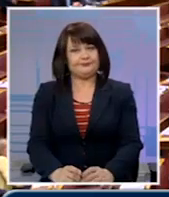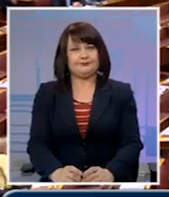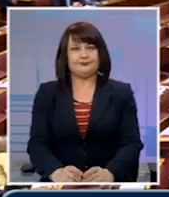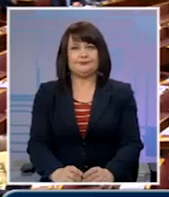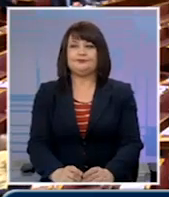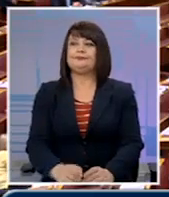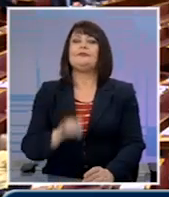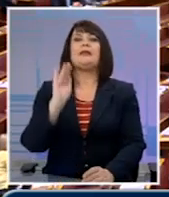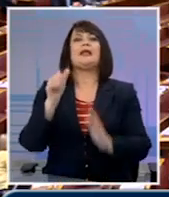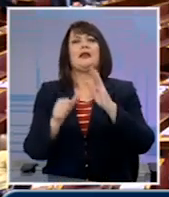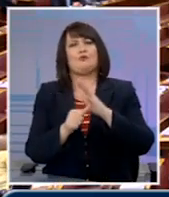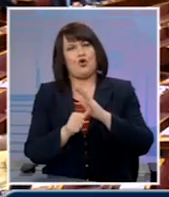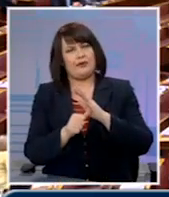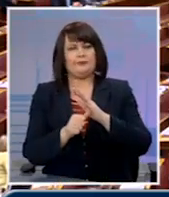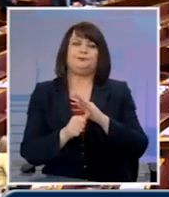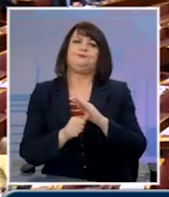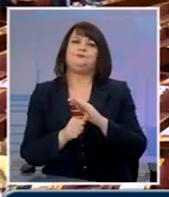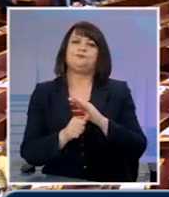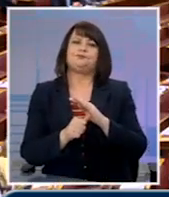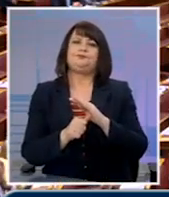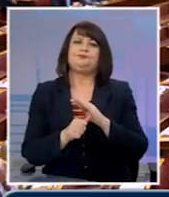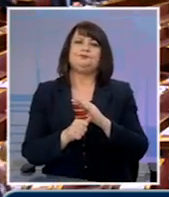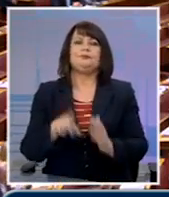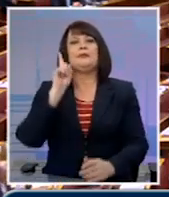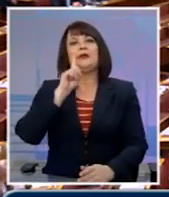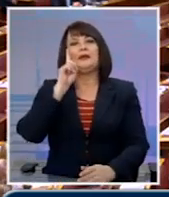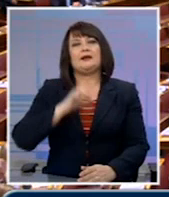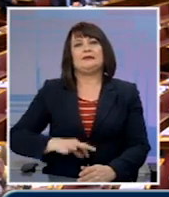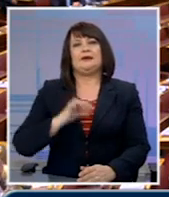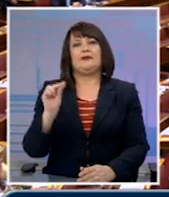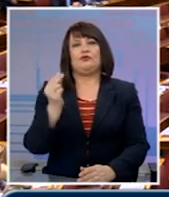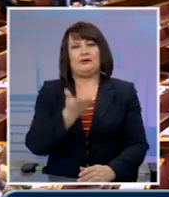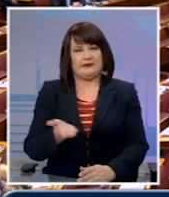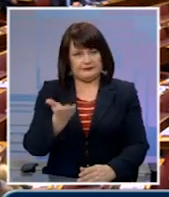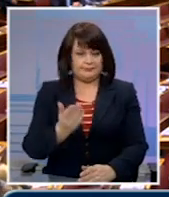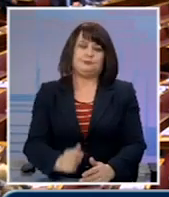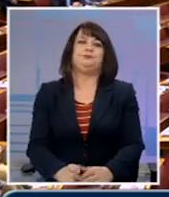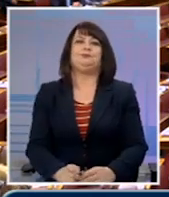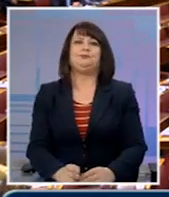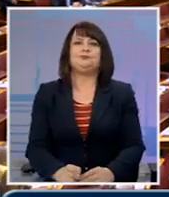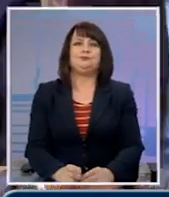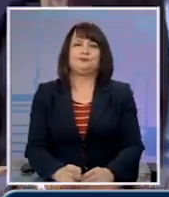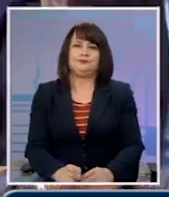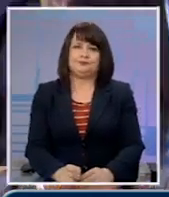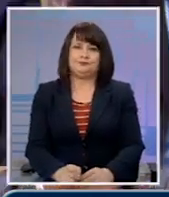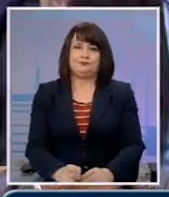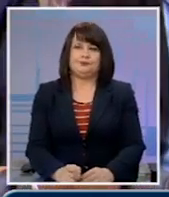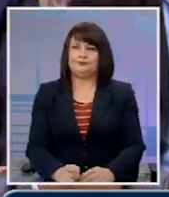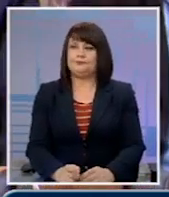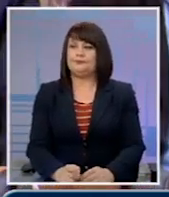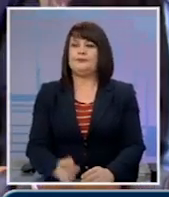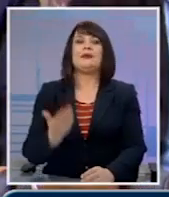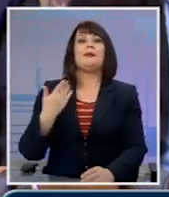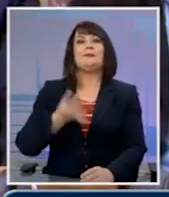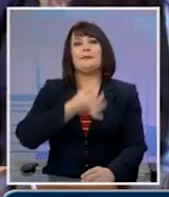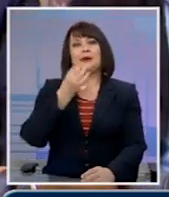κύριε πρόεδρε κυρίες και κύριοι βουλευτές πριν αναφερθώ